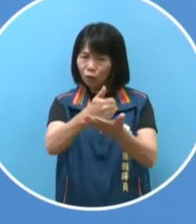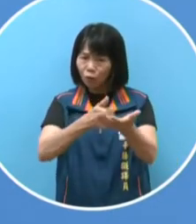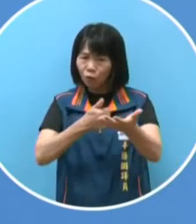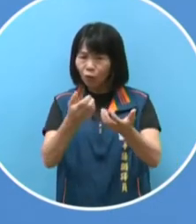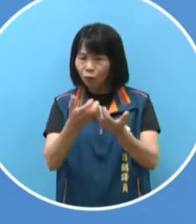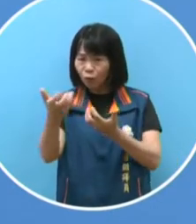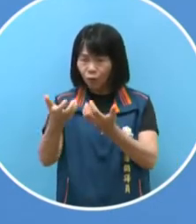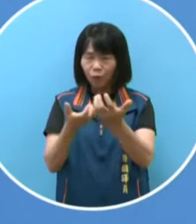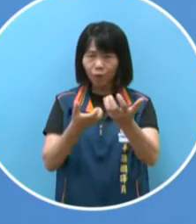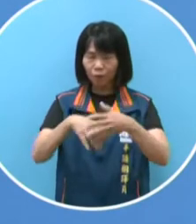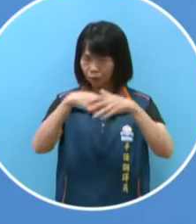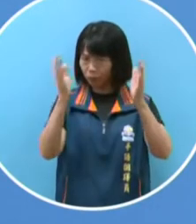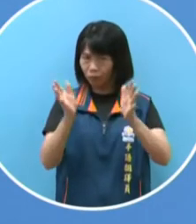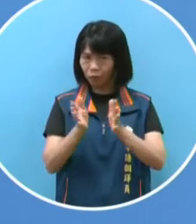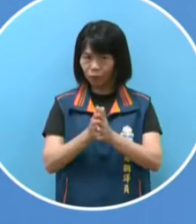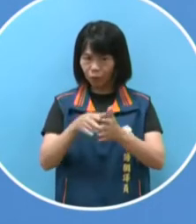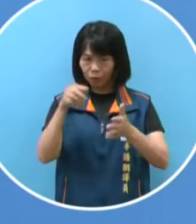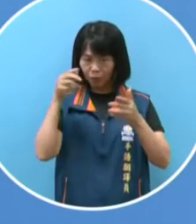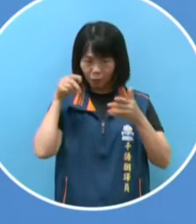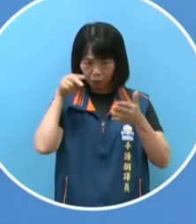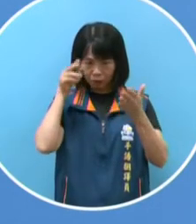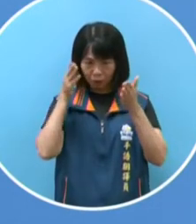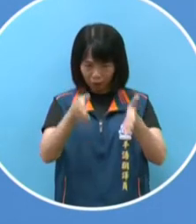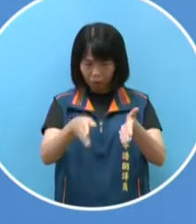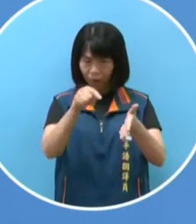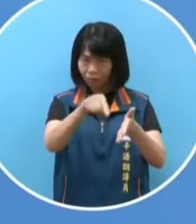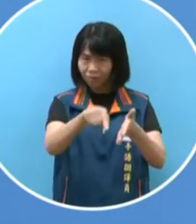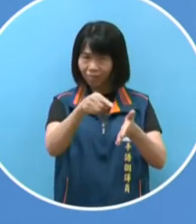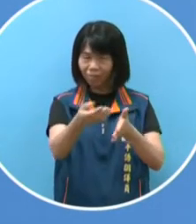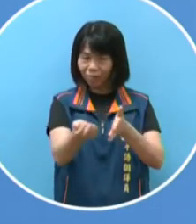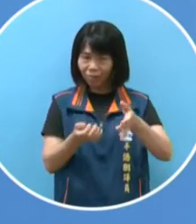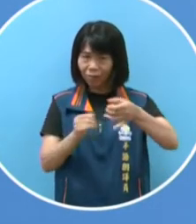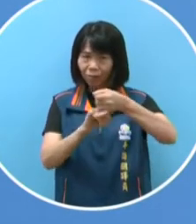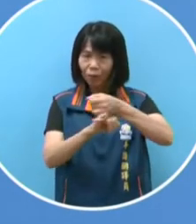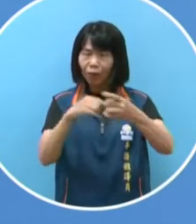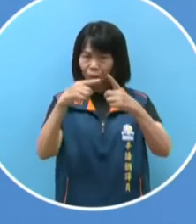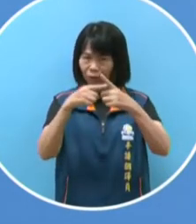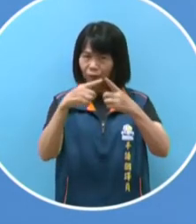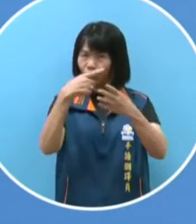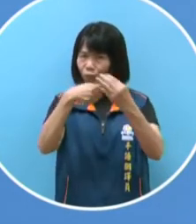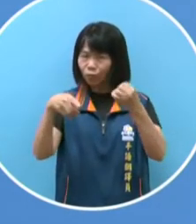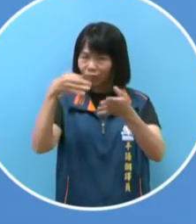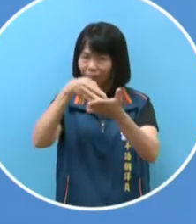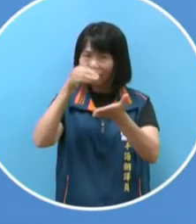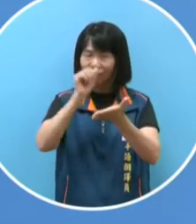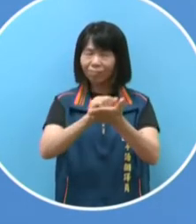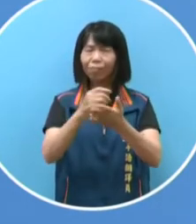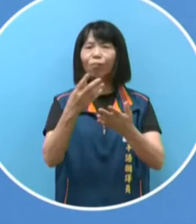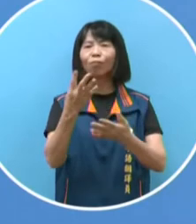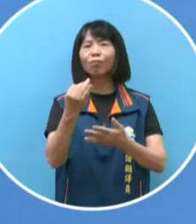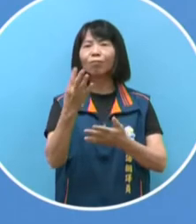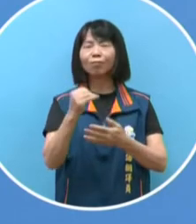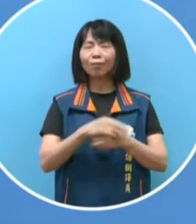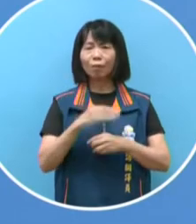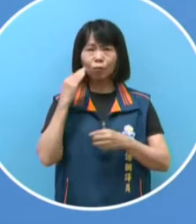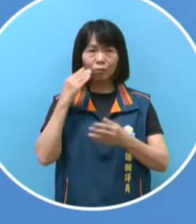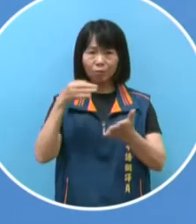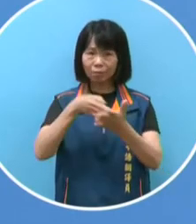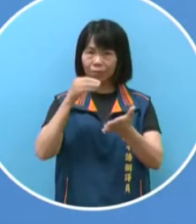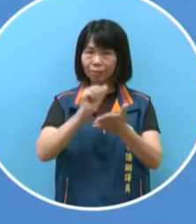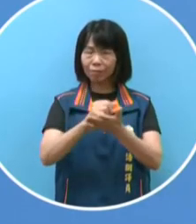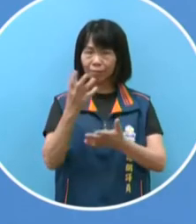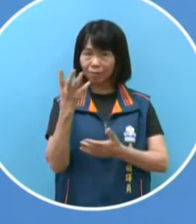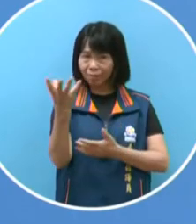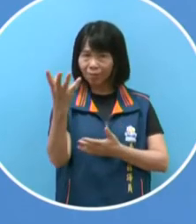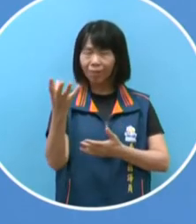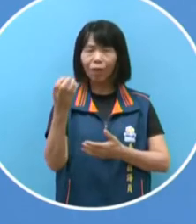就靠这个预约系统里面的登记的量。如果我们登记的量越多，拨